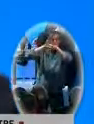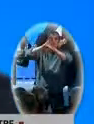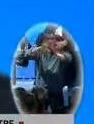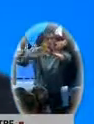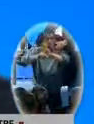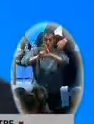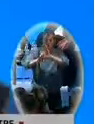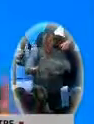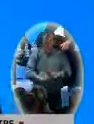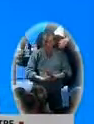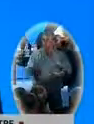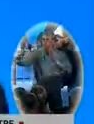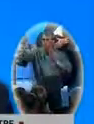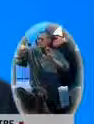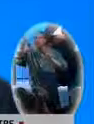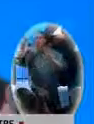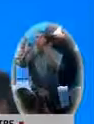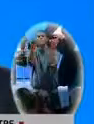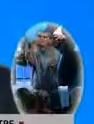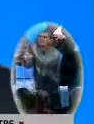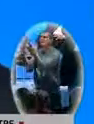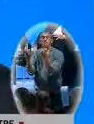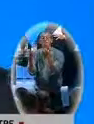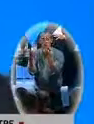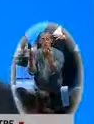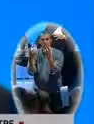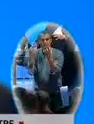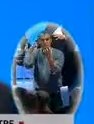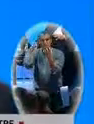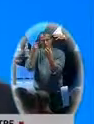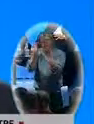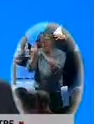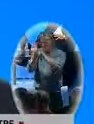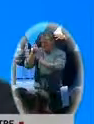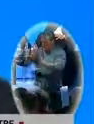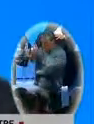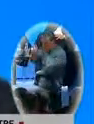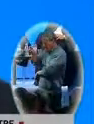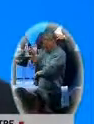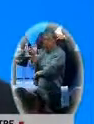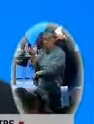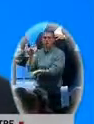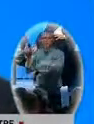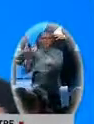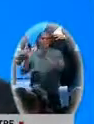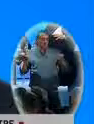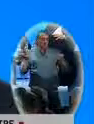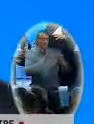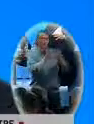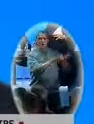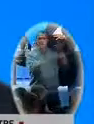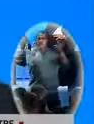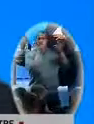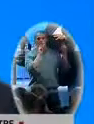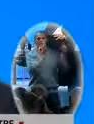de nos compatriotes. En revanche, la présidentialisation du régime doit s'accompagner d'une révolution parlementaire. C'est pourquoi